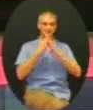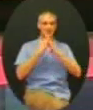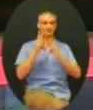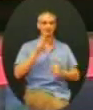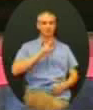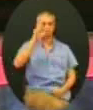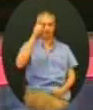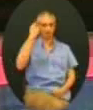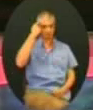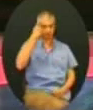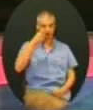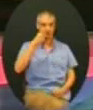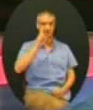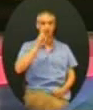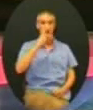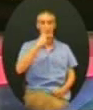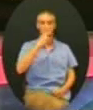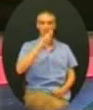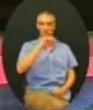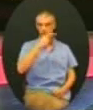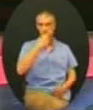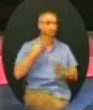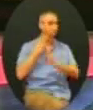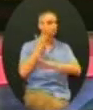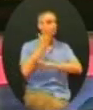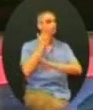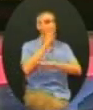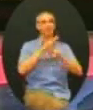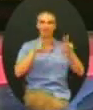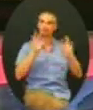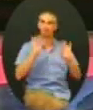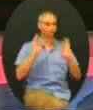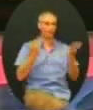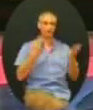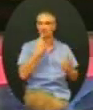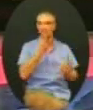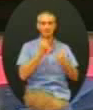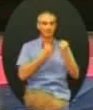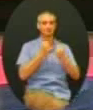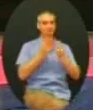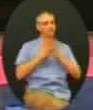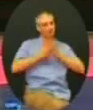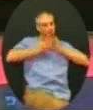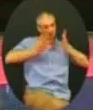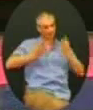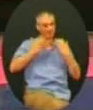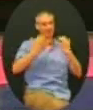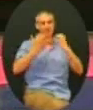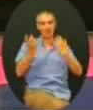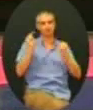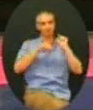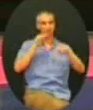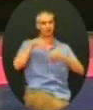בצפון הארץ, ועד כמה שאני יודעת, עיסאווי פריג' חורש את הארץ על מנת, איך אומרים במרץ, להגדיל את הקהלים